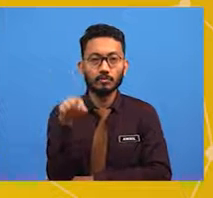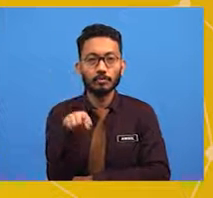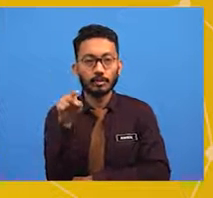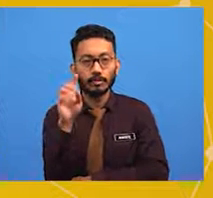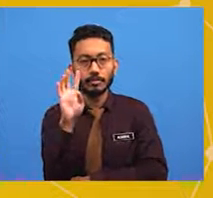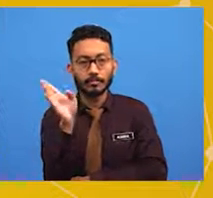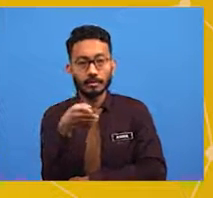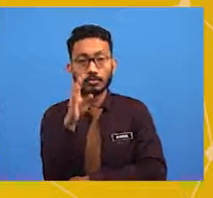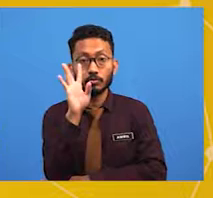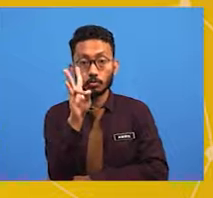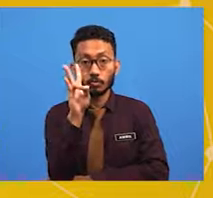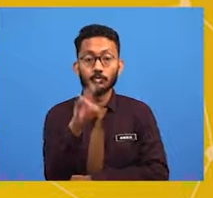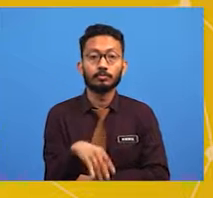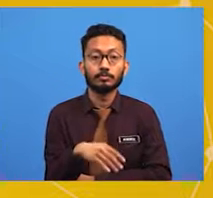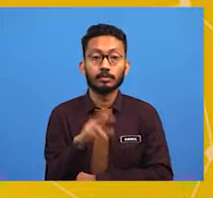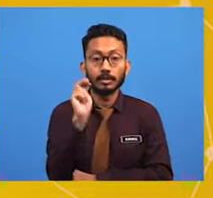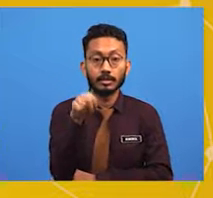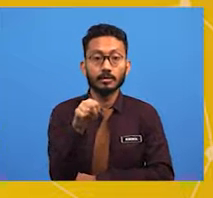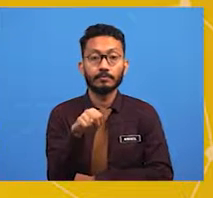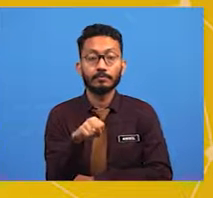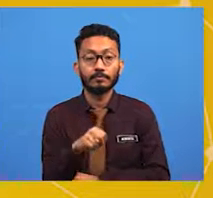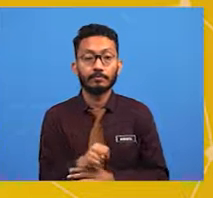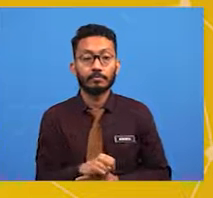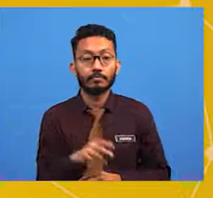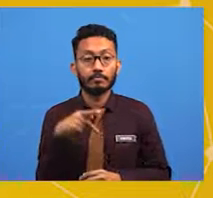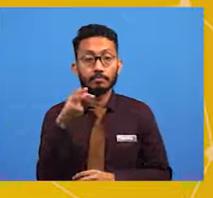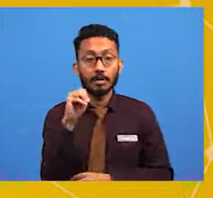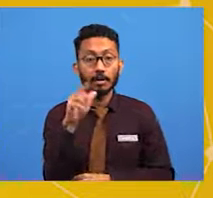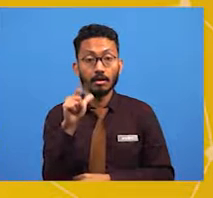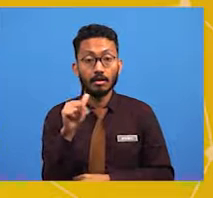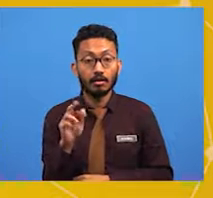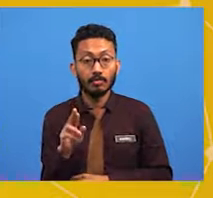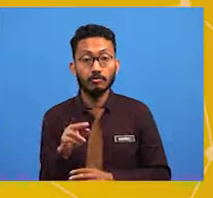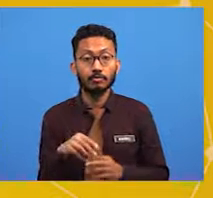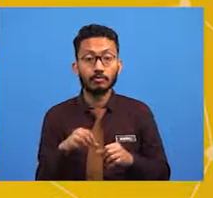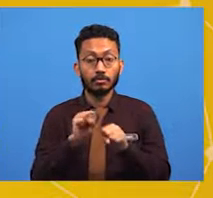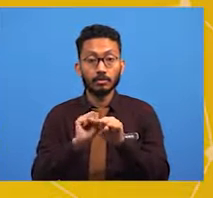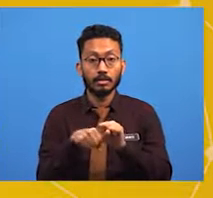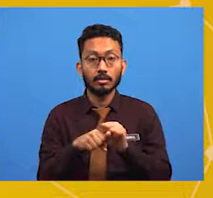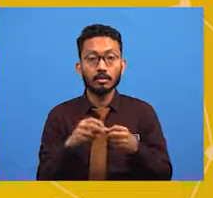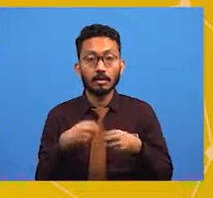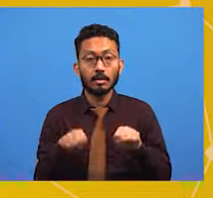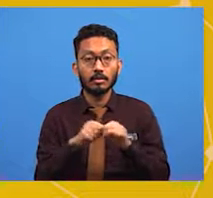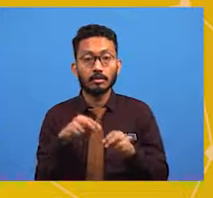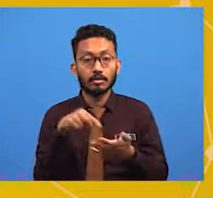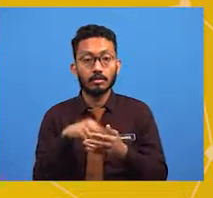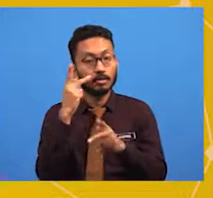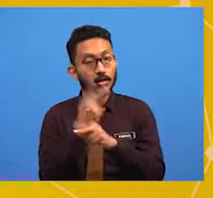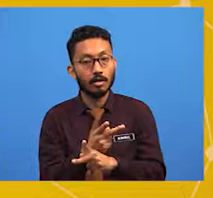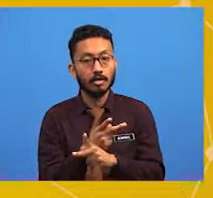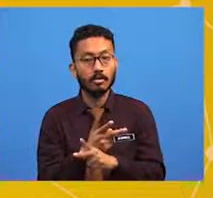22/7 harus diisytiharkan sebagai pemalar supaya nilai ini kekal